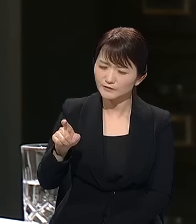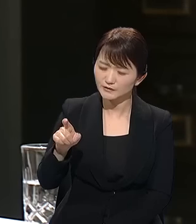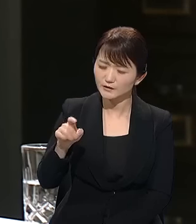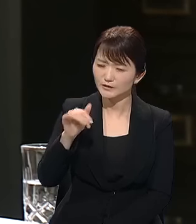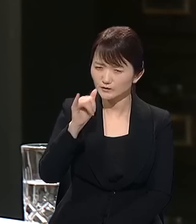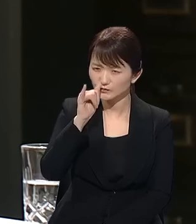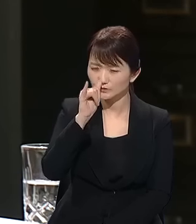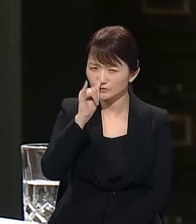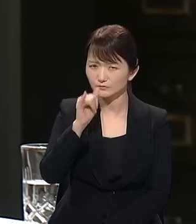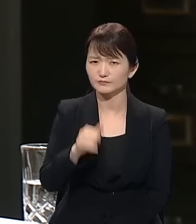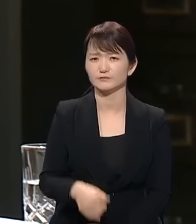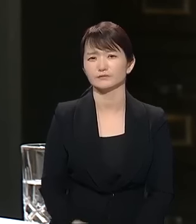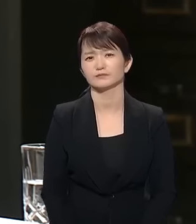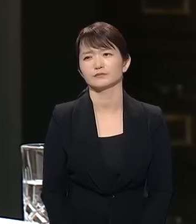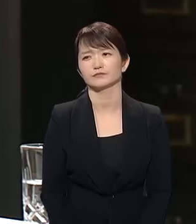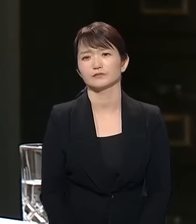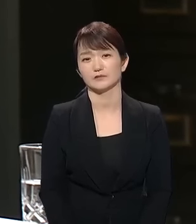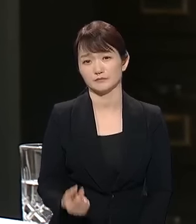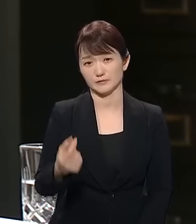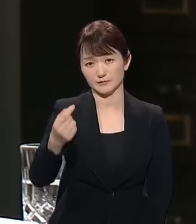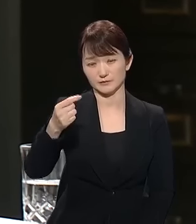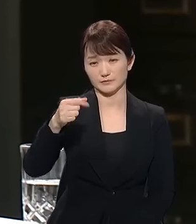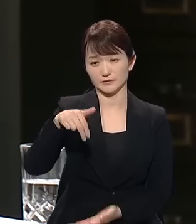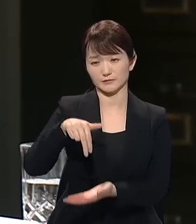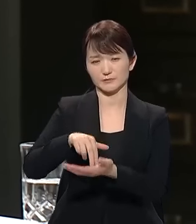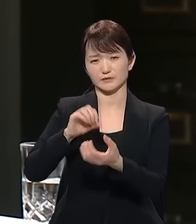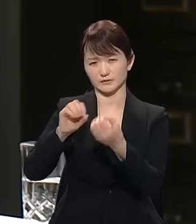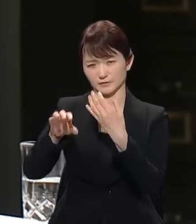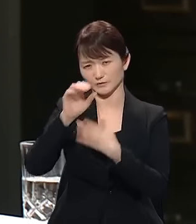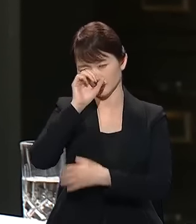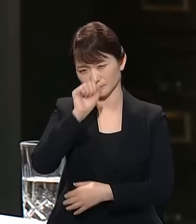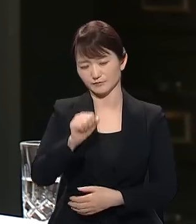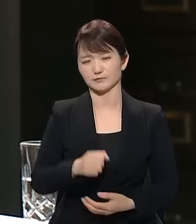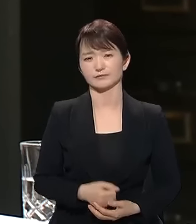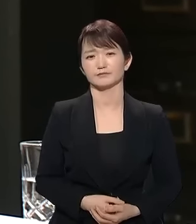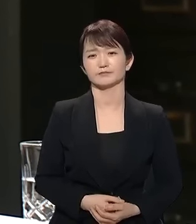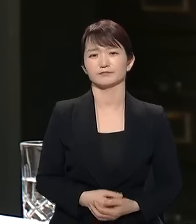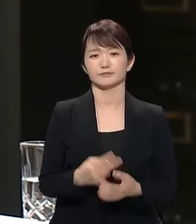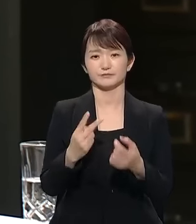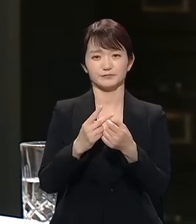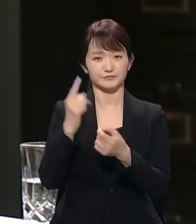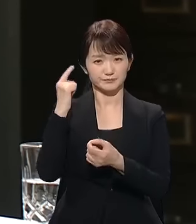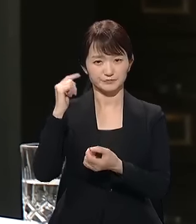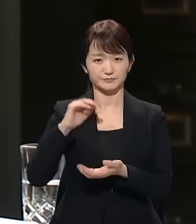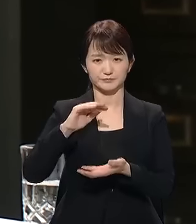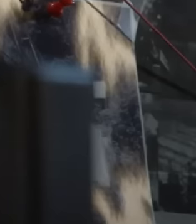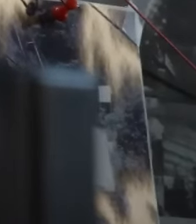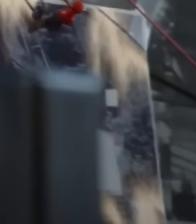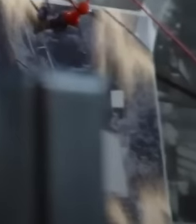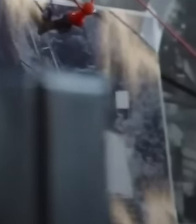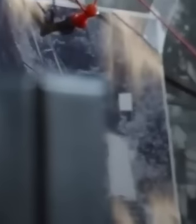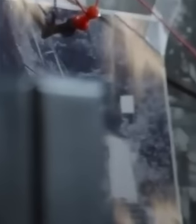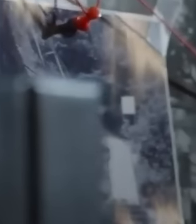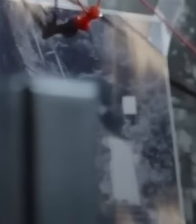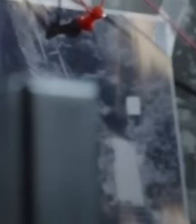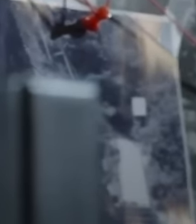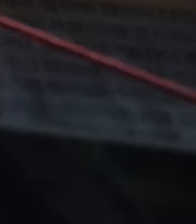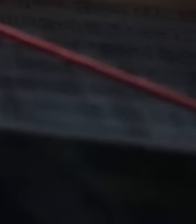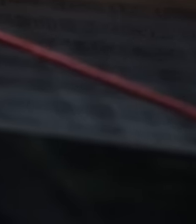없는 그런 상황이 됩니다. 빨리 좀 응답해 주셨으면 좋겠어요. 이렇게 정리하고요. 두 번째 사건 이어갑니다.